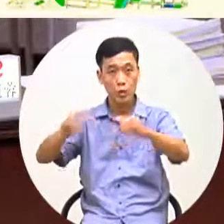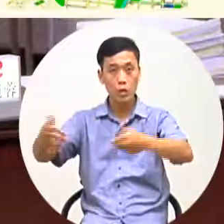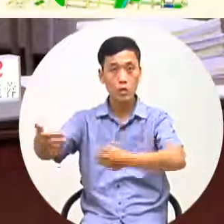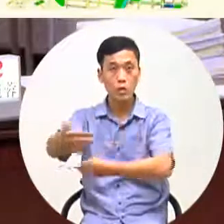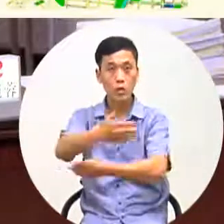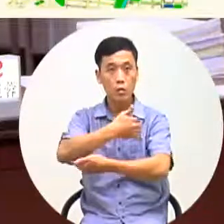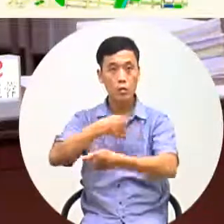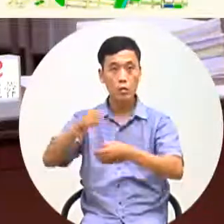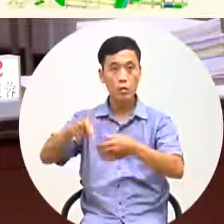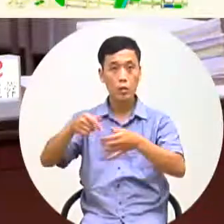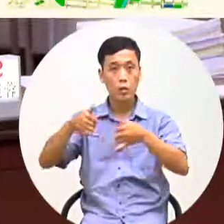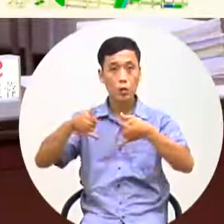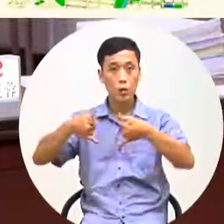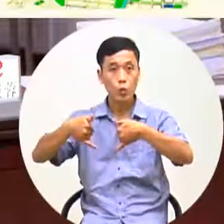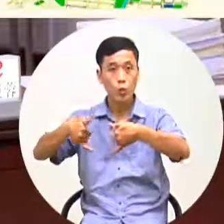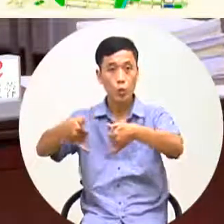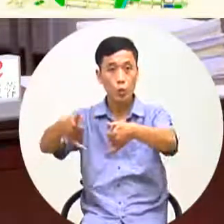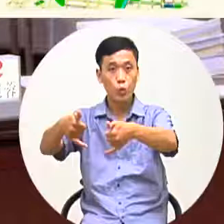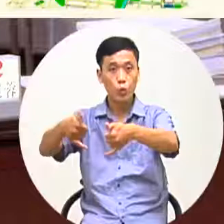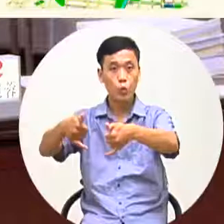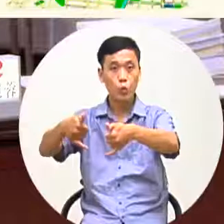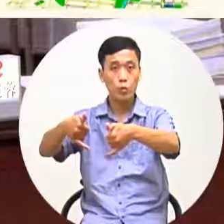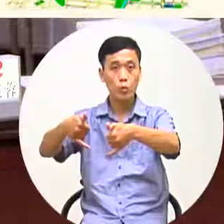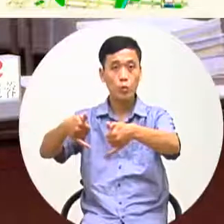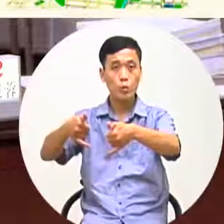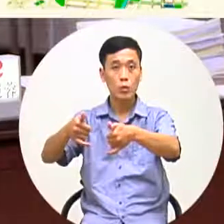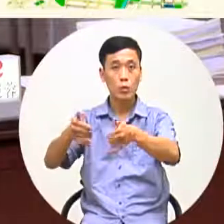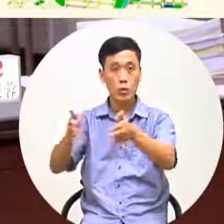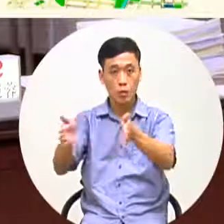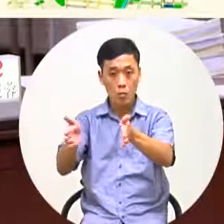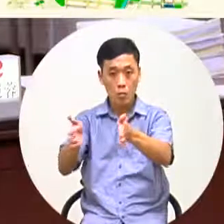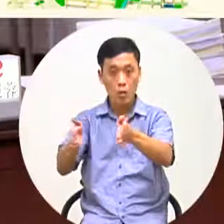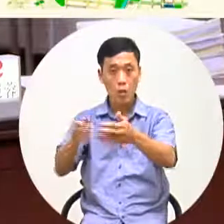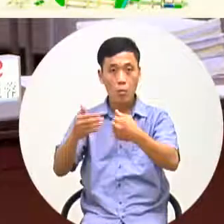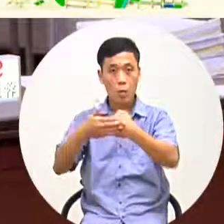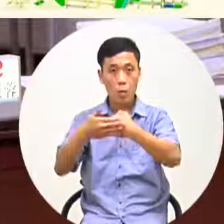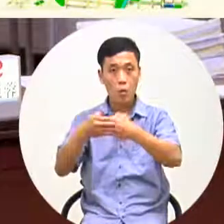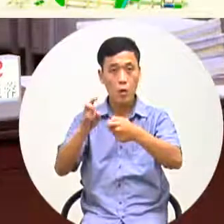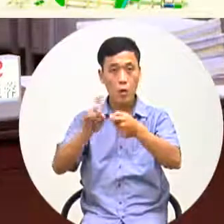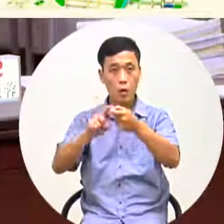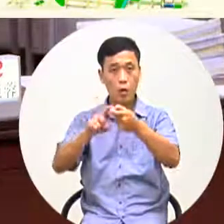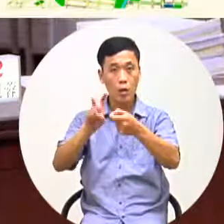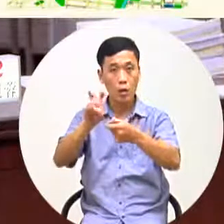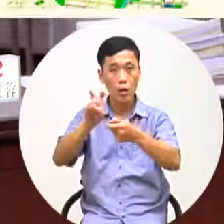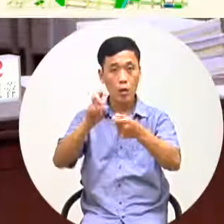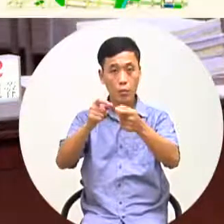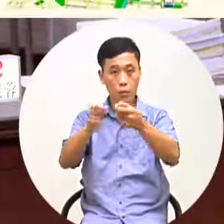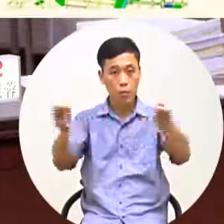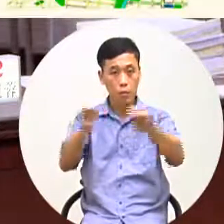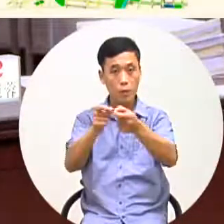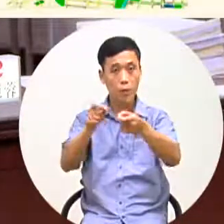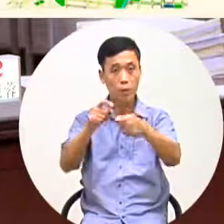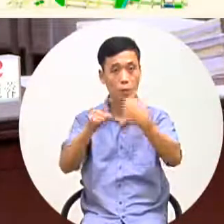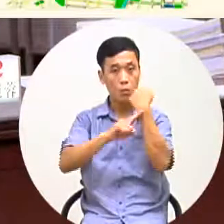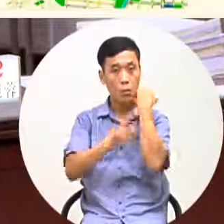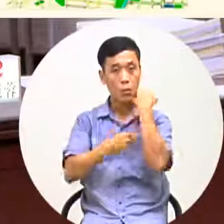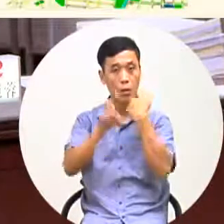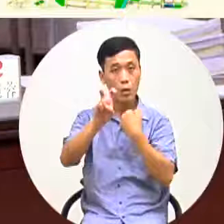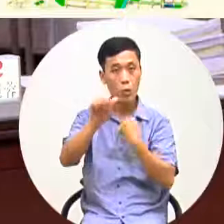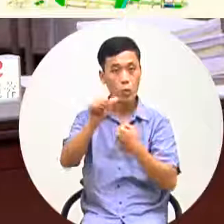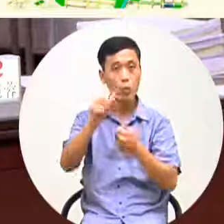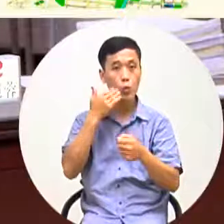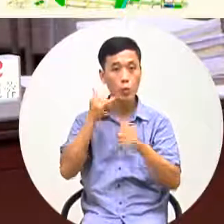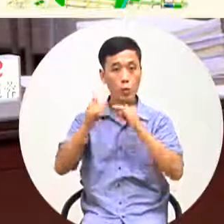持25米对不对吼？啊，下当来通行，啊，当然遐乡亲嘛是咧要了解到底即个案要行偌